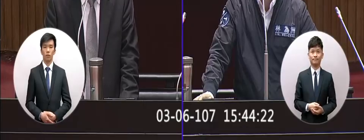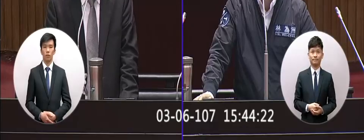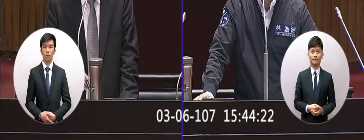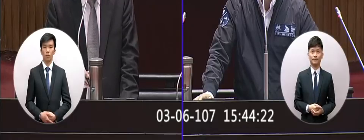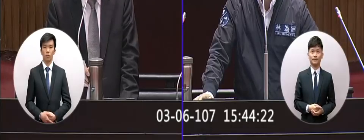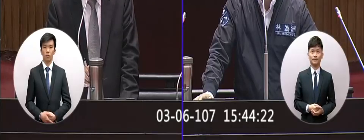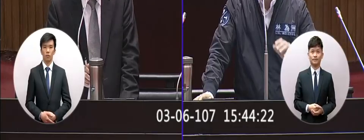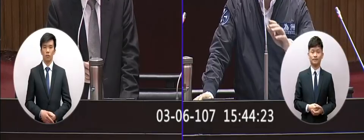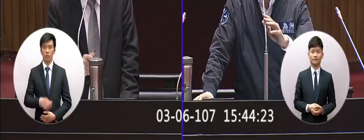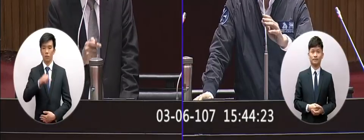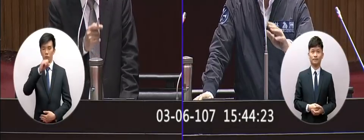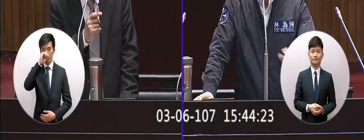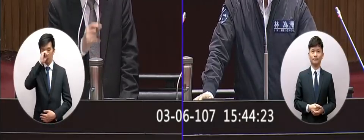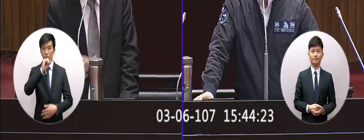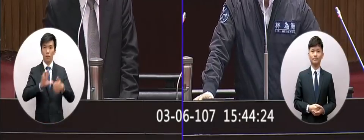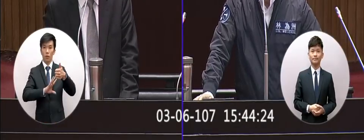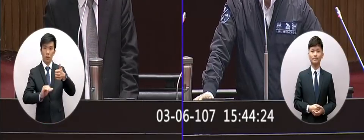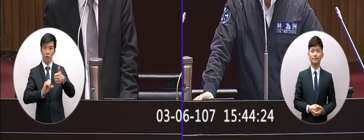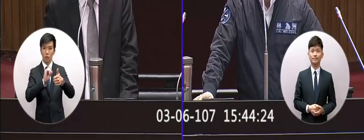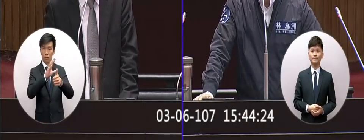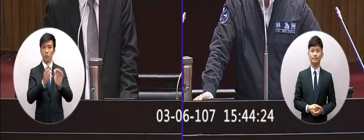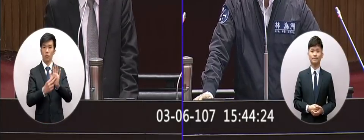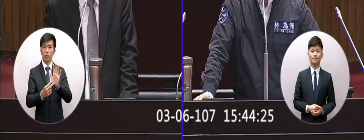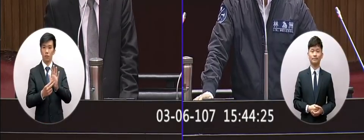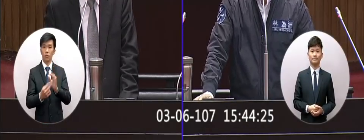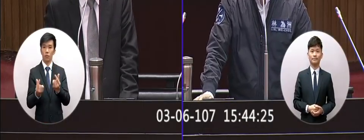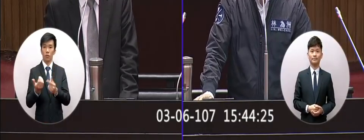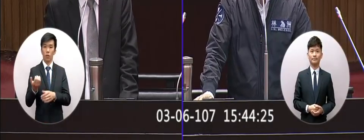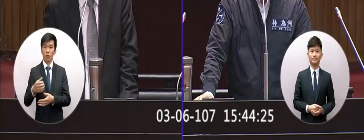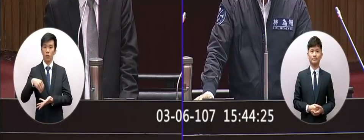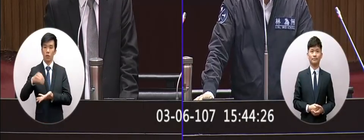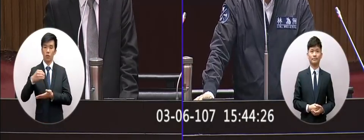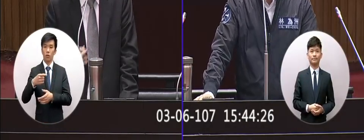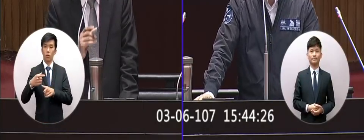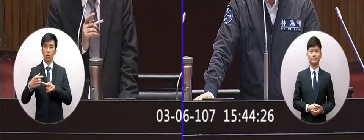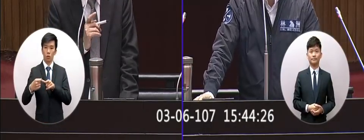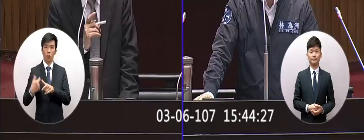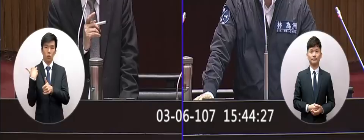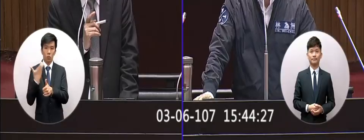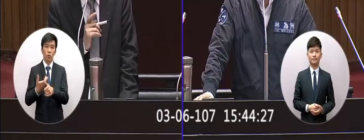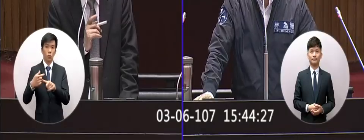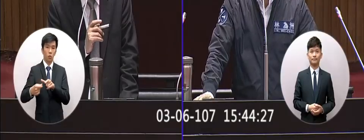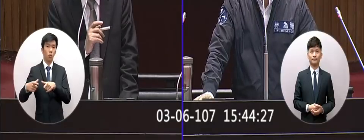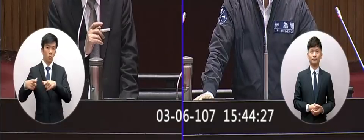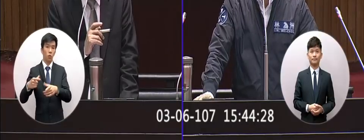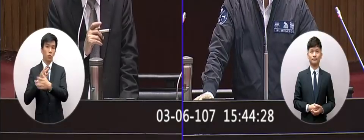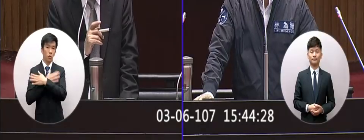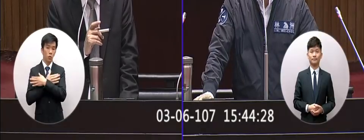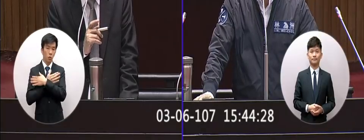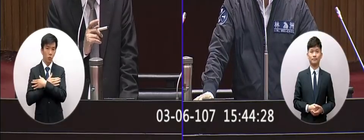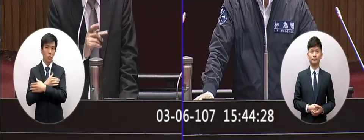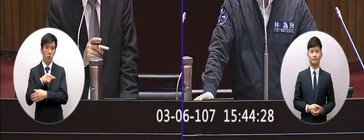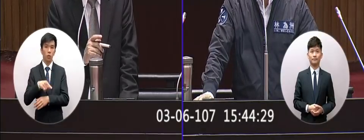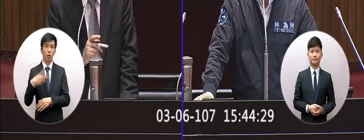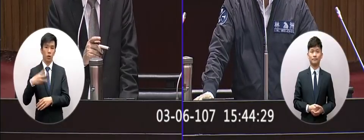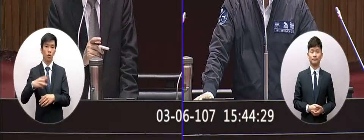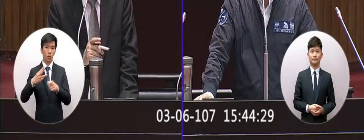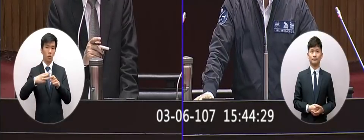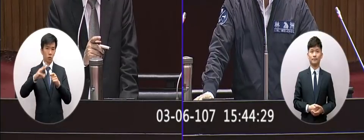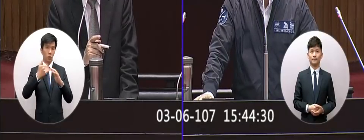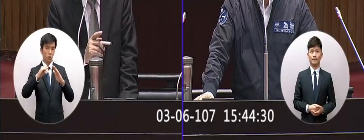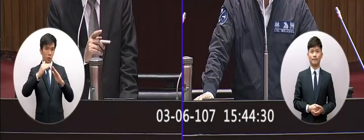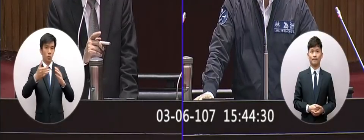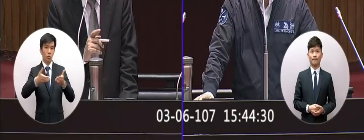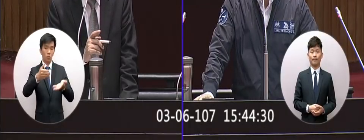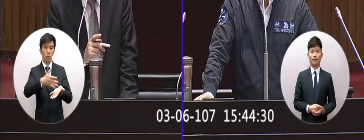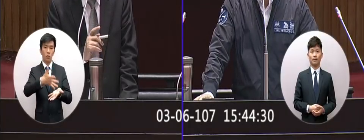分。 好，跟立委员报告哈，你刚刚提到了公托公幼，或者是高中的校舍的新建，